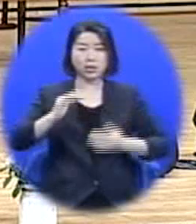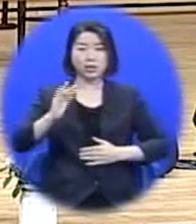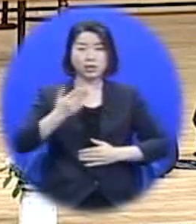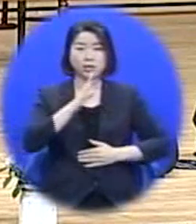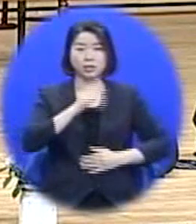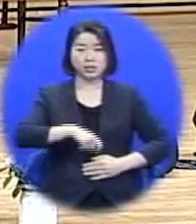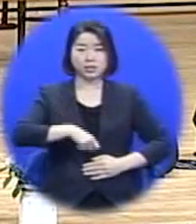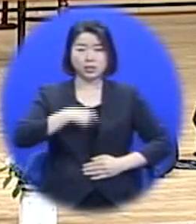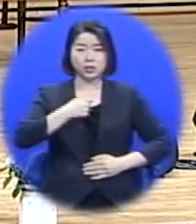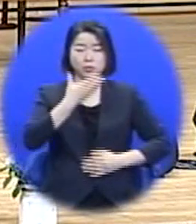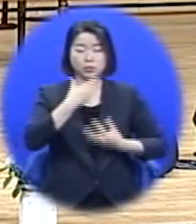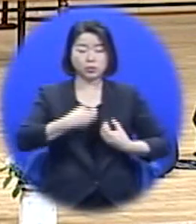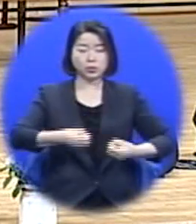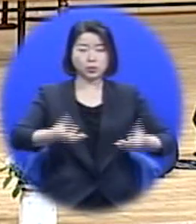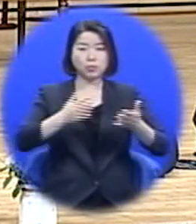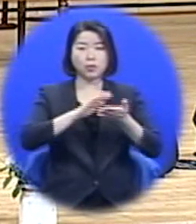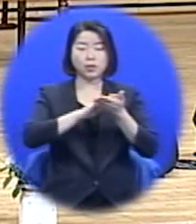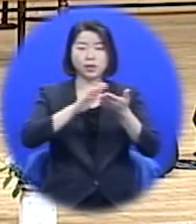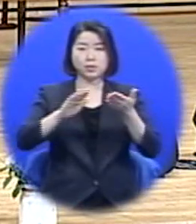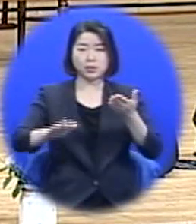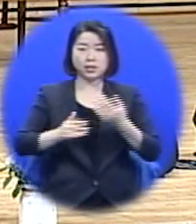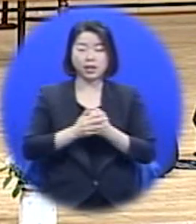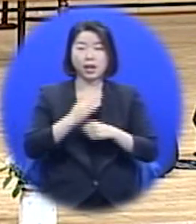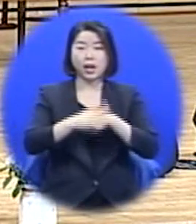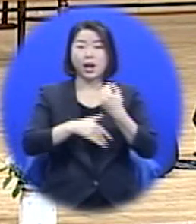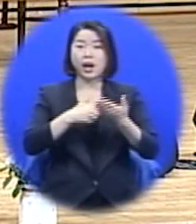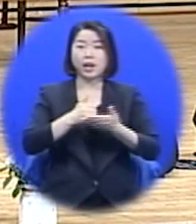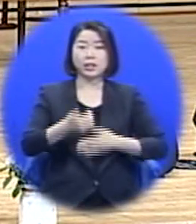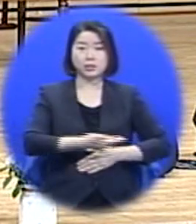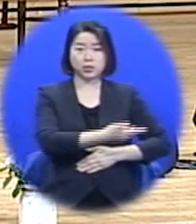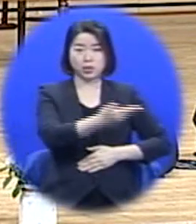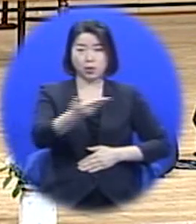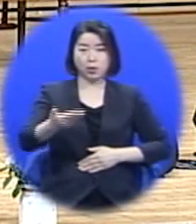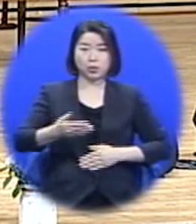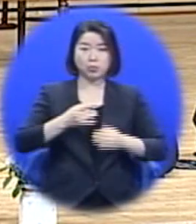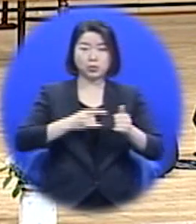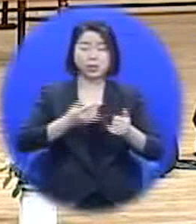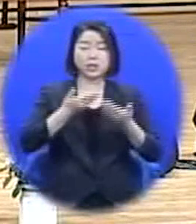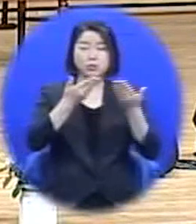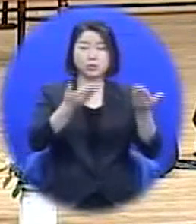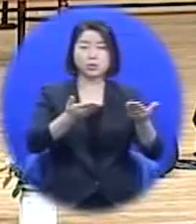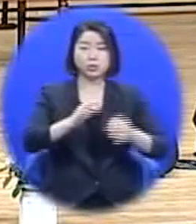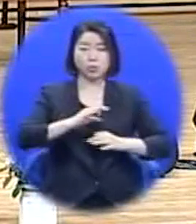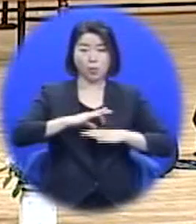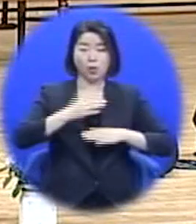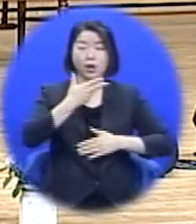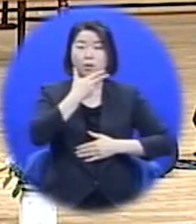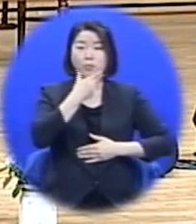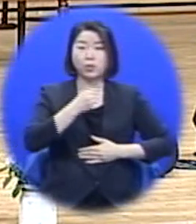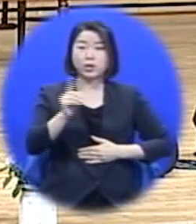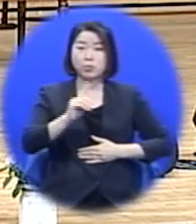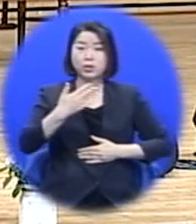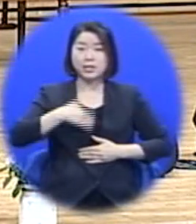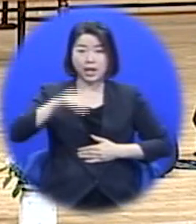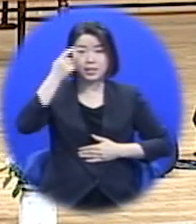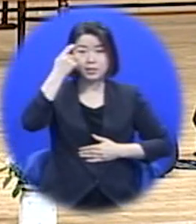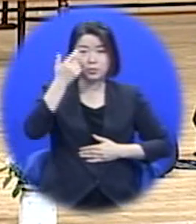축복합니다 여러분 하나님이 여러분에게 주시는 가장 놀라운 복이 무엇인지 는 아십니까